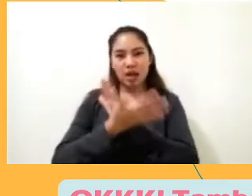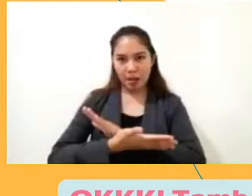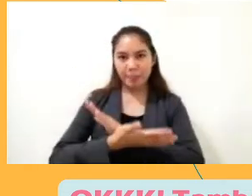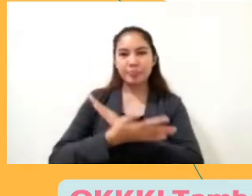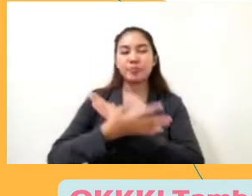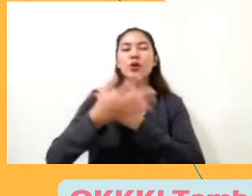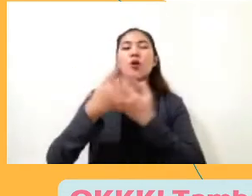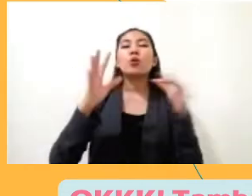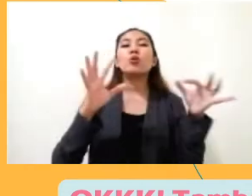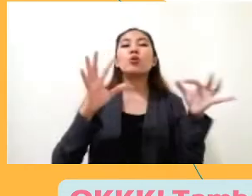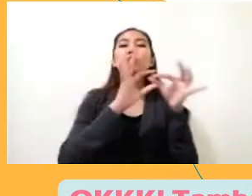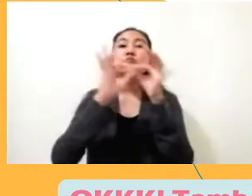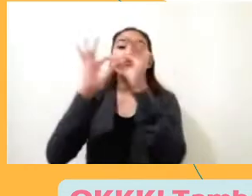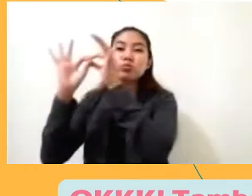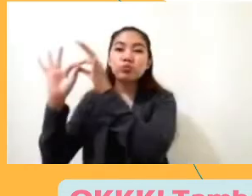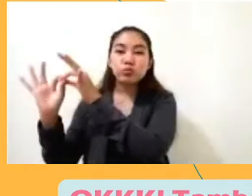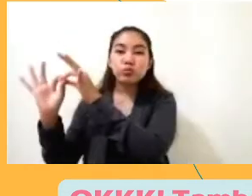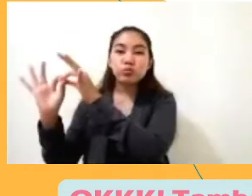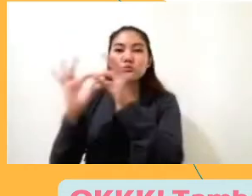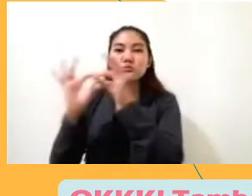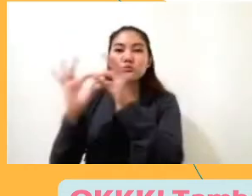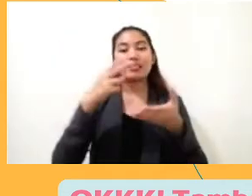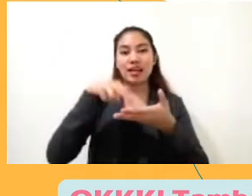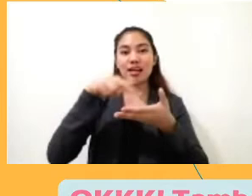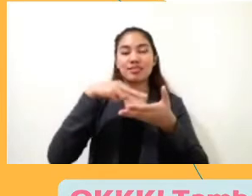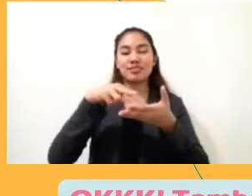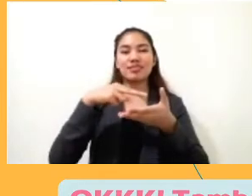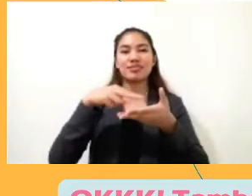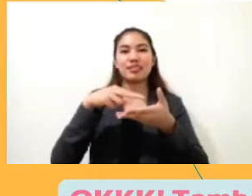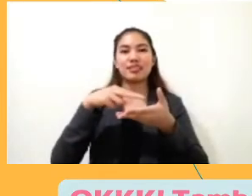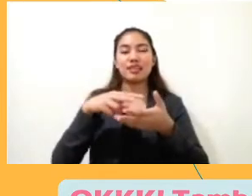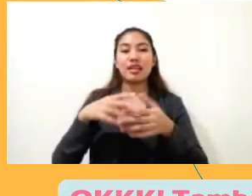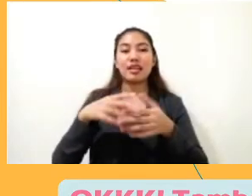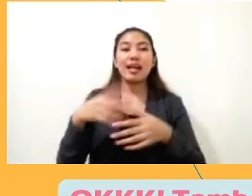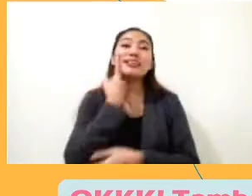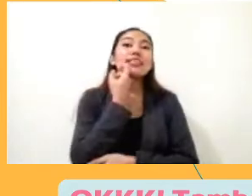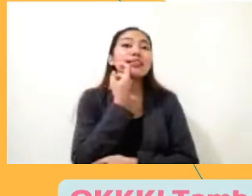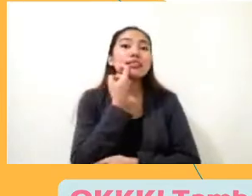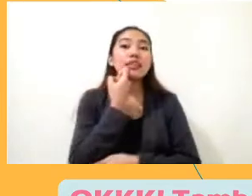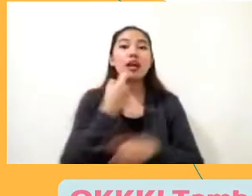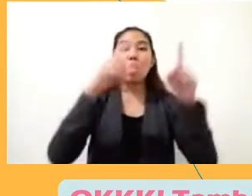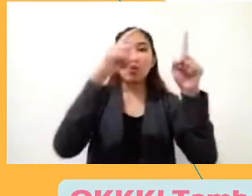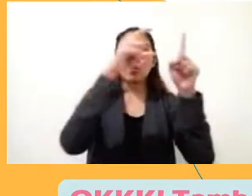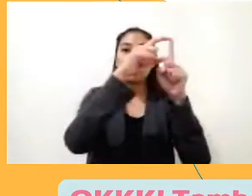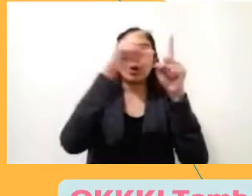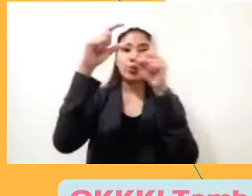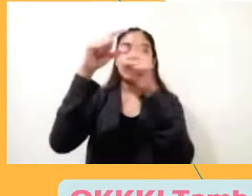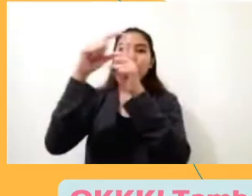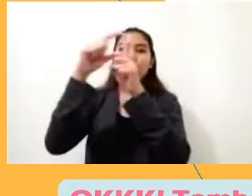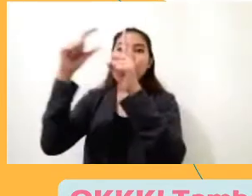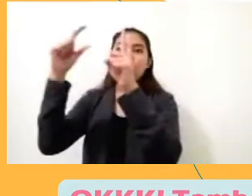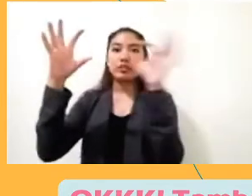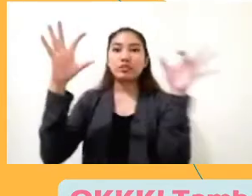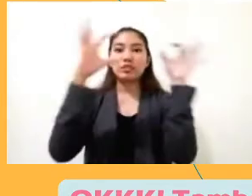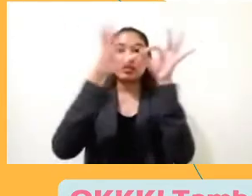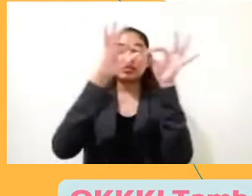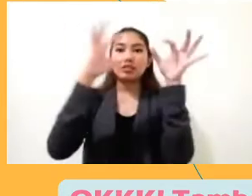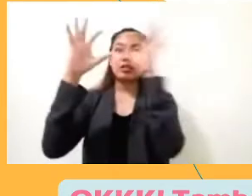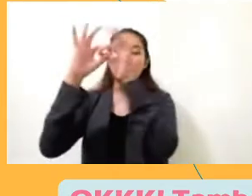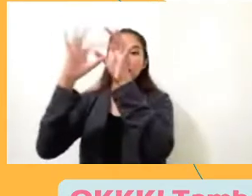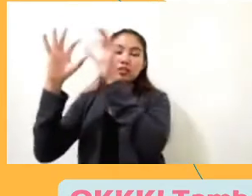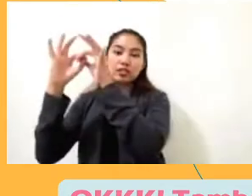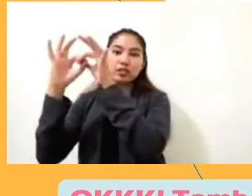sentence. Katulad nung pangungusap na binuo din natin. Kasi ang ako ay gutom ay